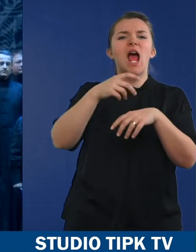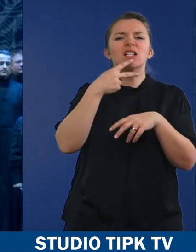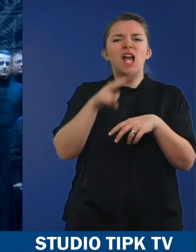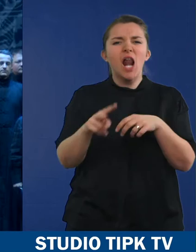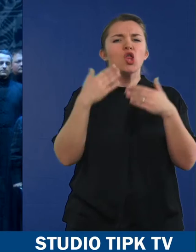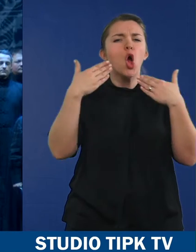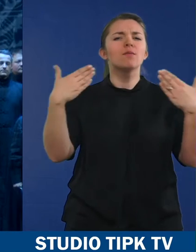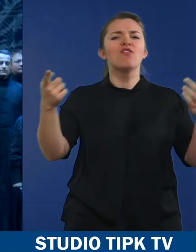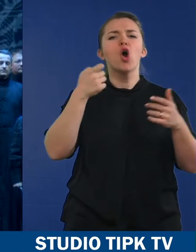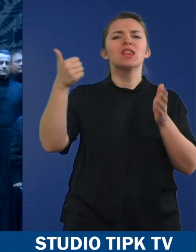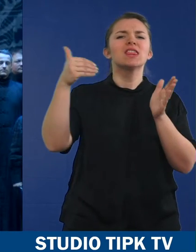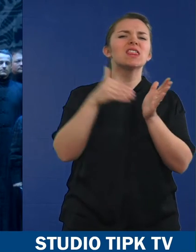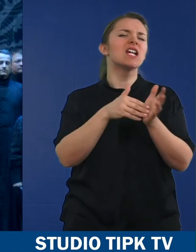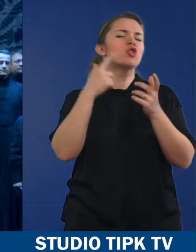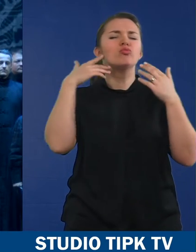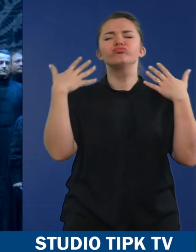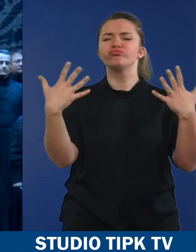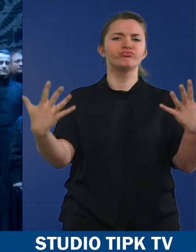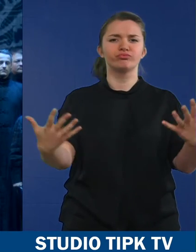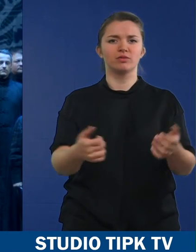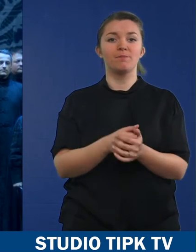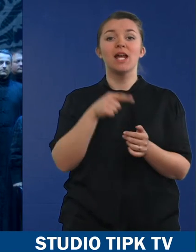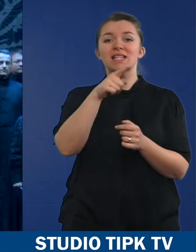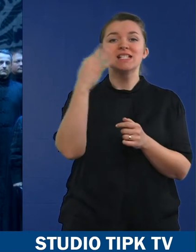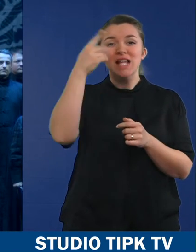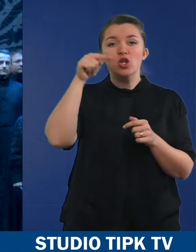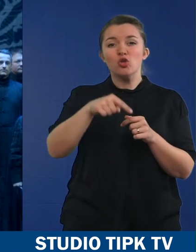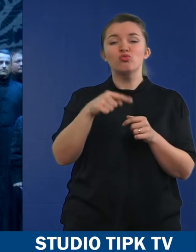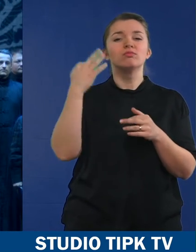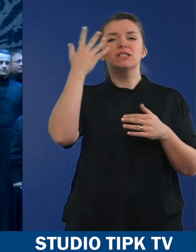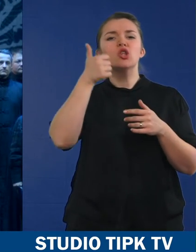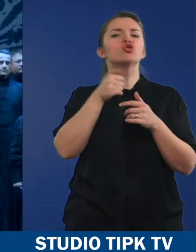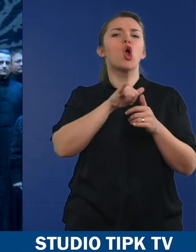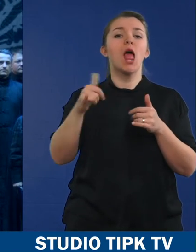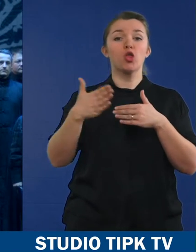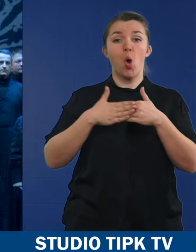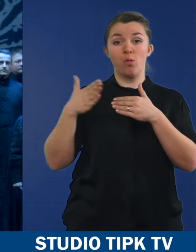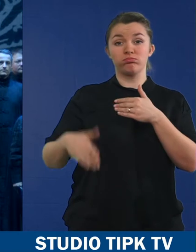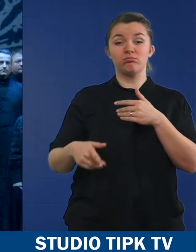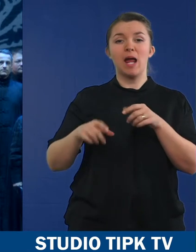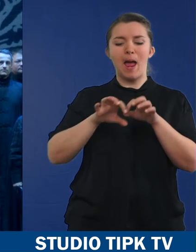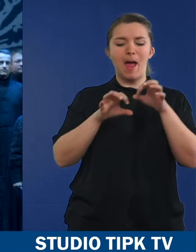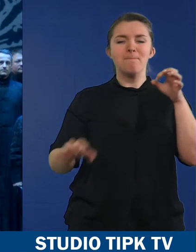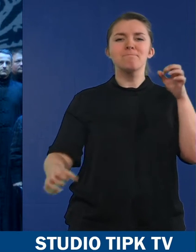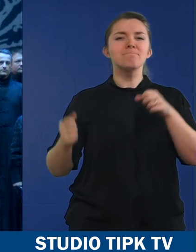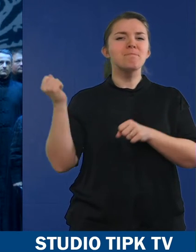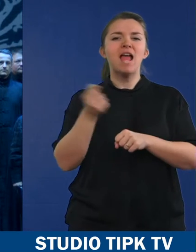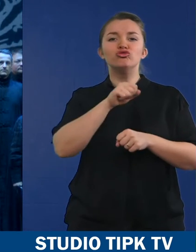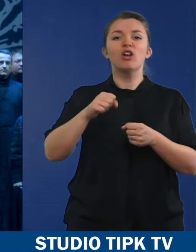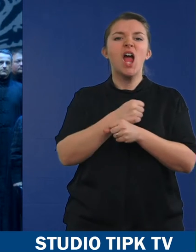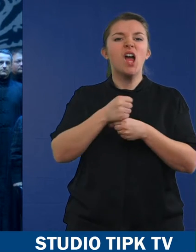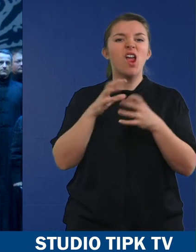odmeval od tisočekov. Ti sanjaš tu sanje stoletne. Ob boku ti mečerja vi, tam